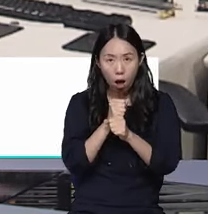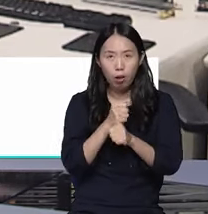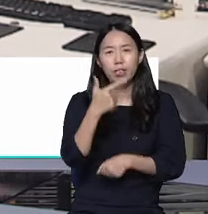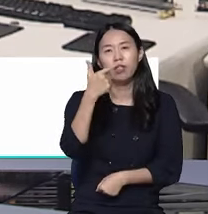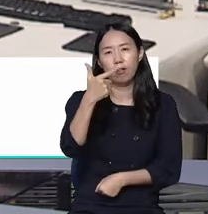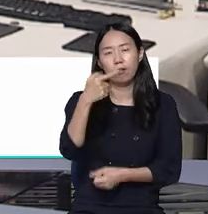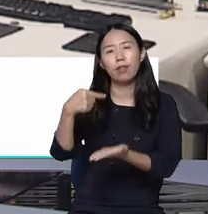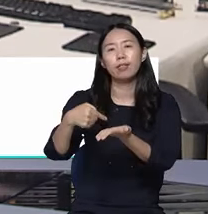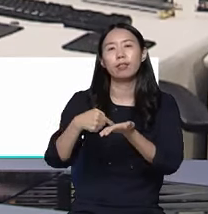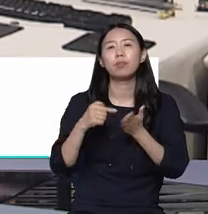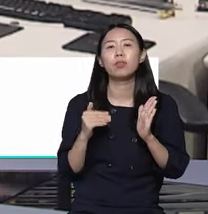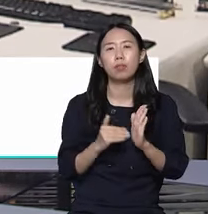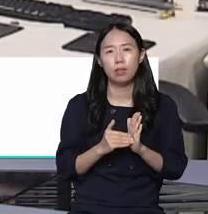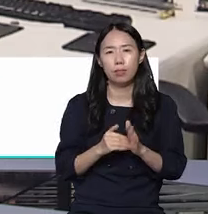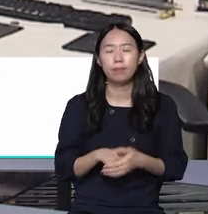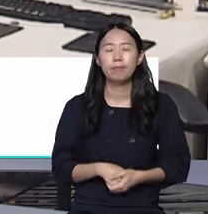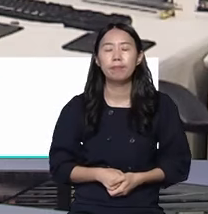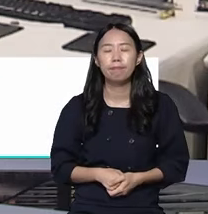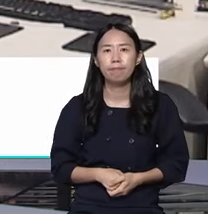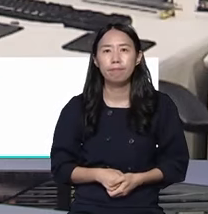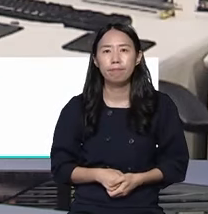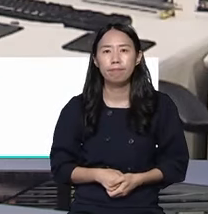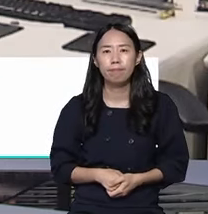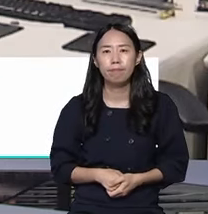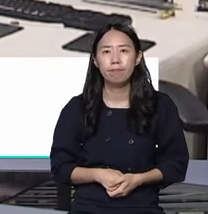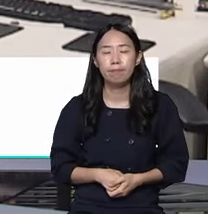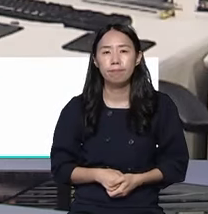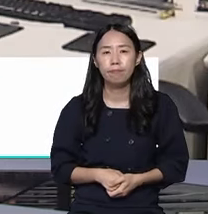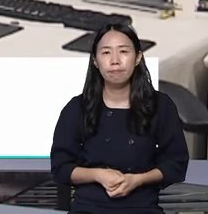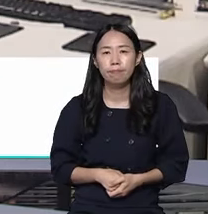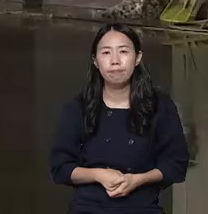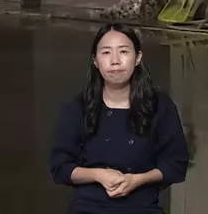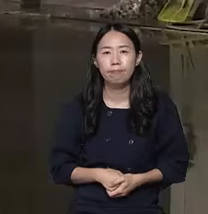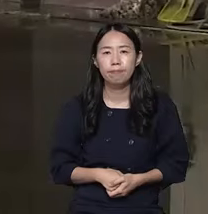건이 접수됐습니다. 정경원 기자입니다.